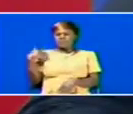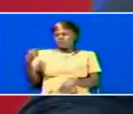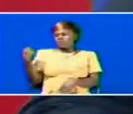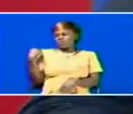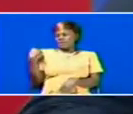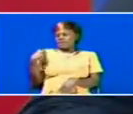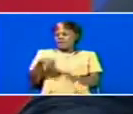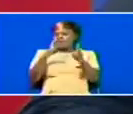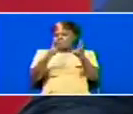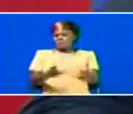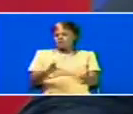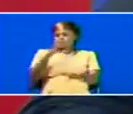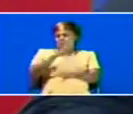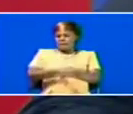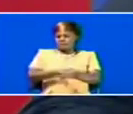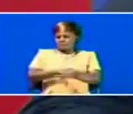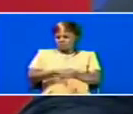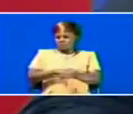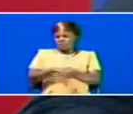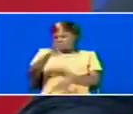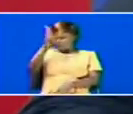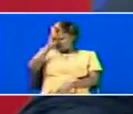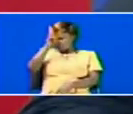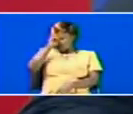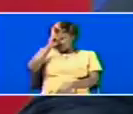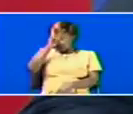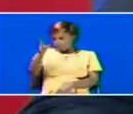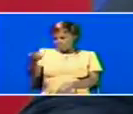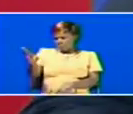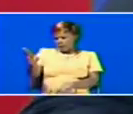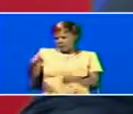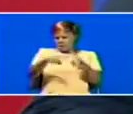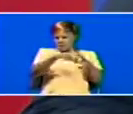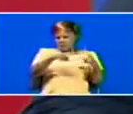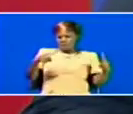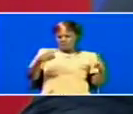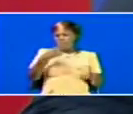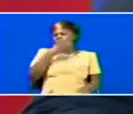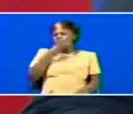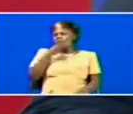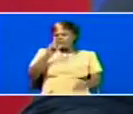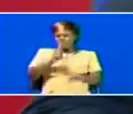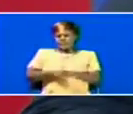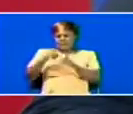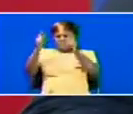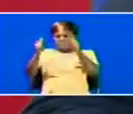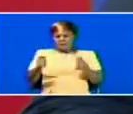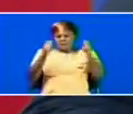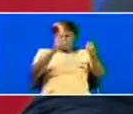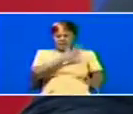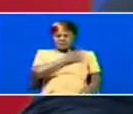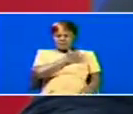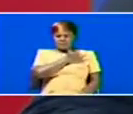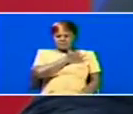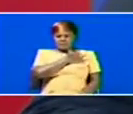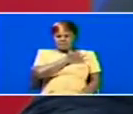kulikuwa na ripoti ya madai ya polisi kutumia nguvu na kupiga risasi wakati wa maandamano ya NASA, ambapo